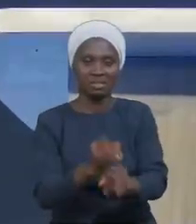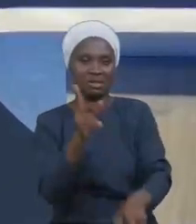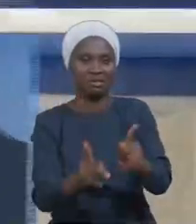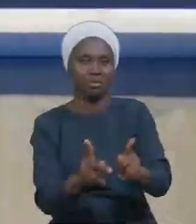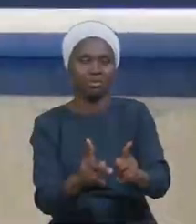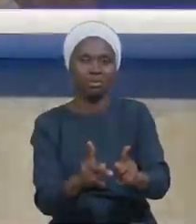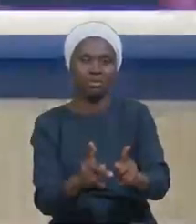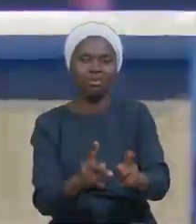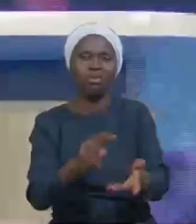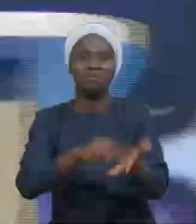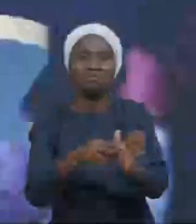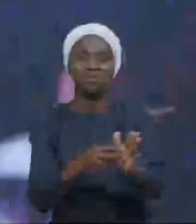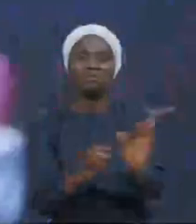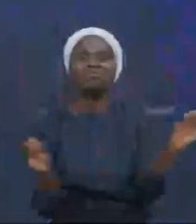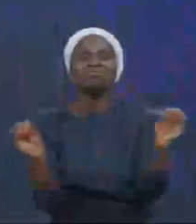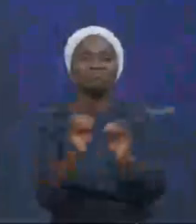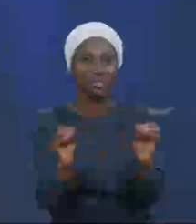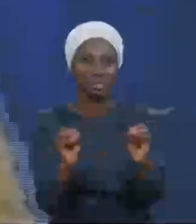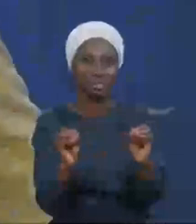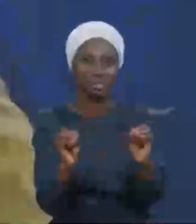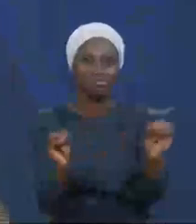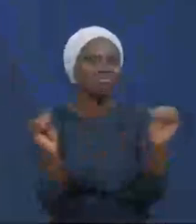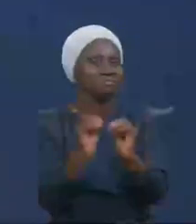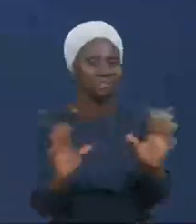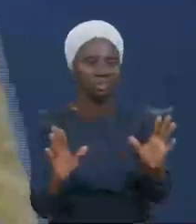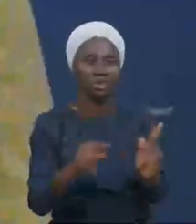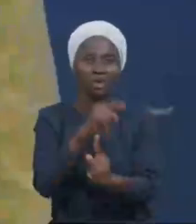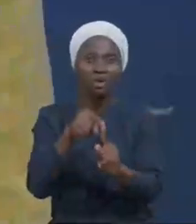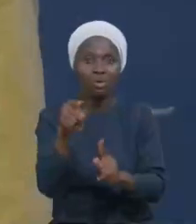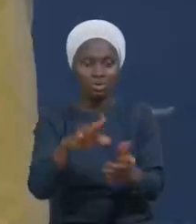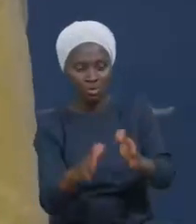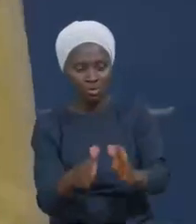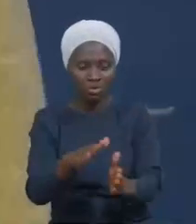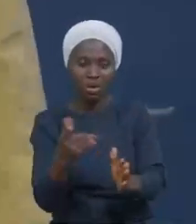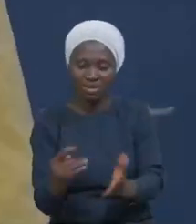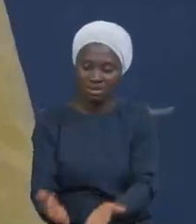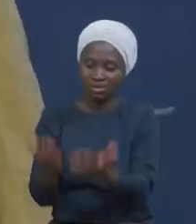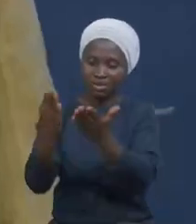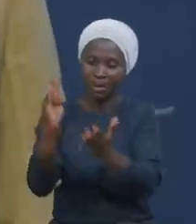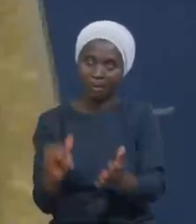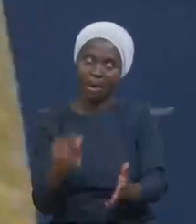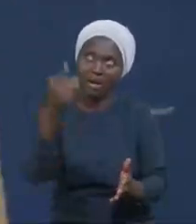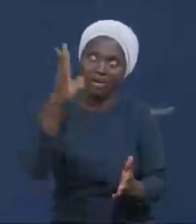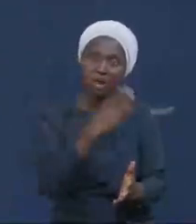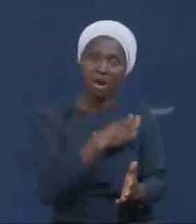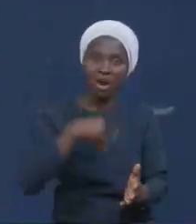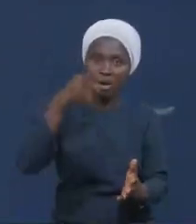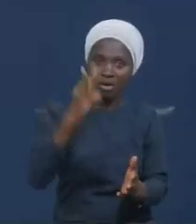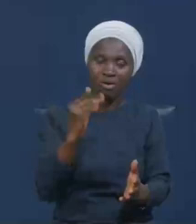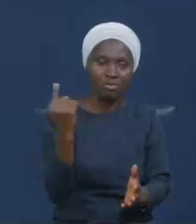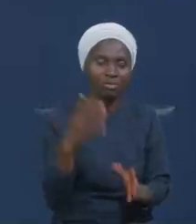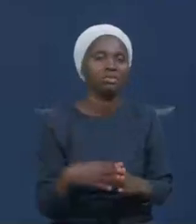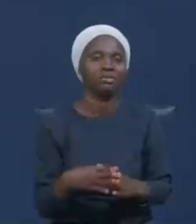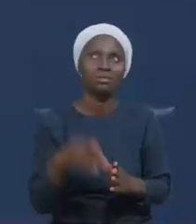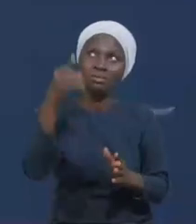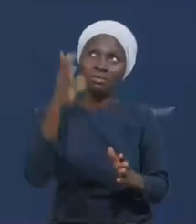dire lorsque vous comparez l'élévation par Dieu et de Dieu seul. Dieu l'a élevé,